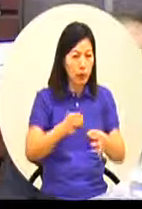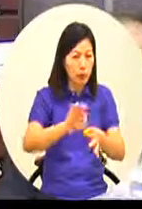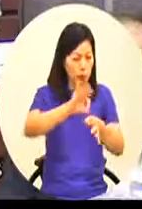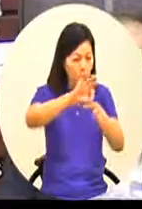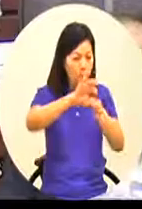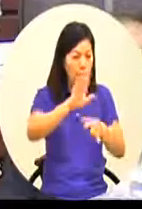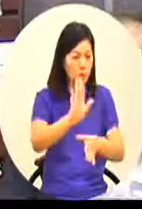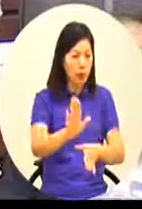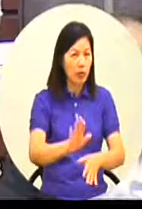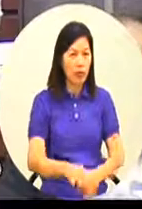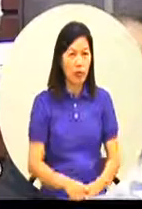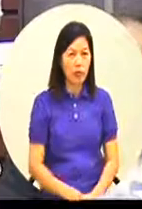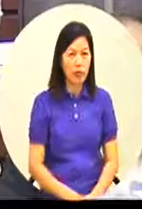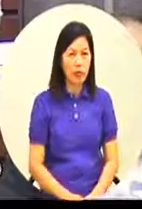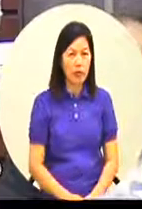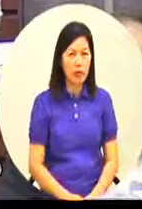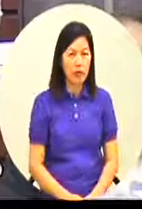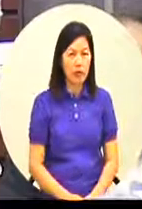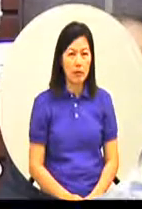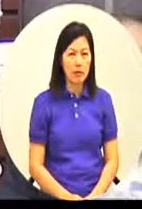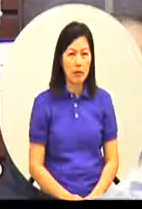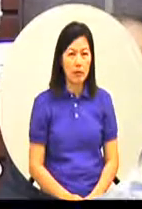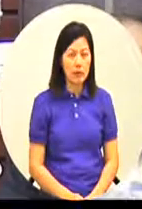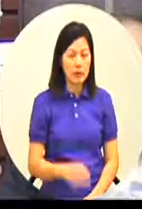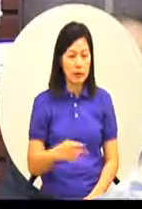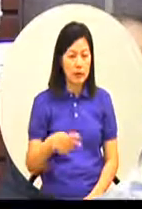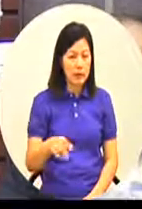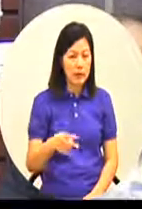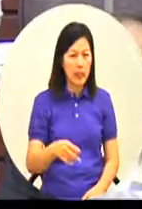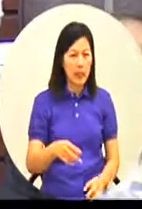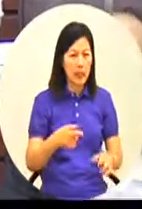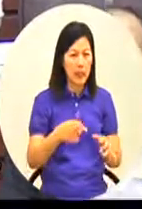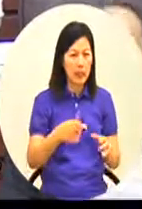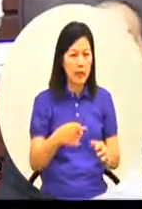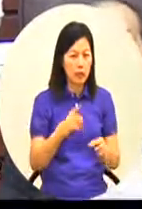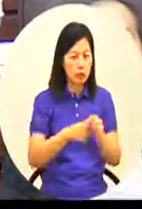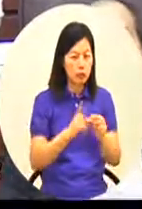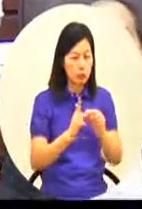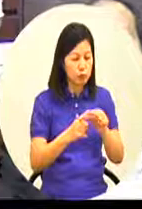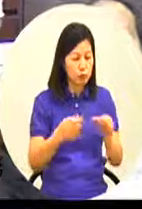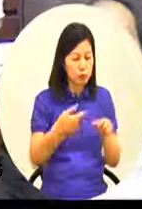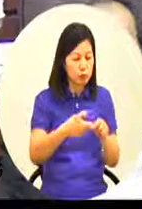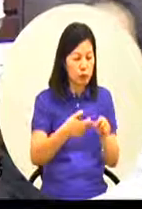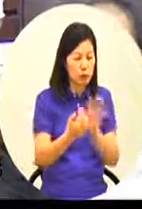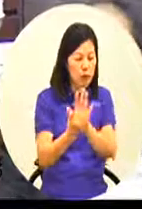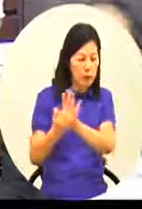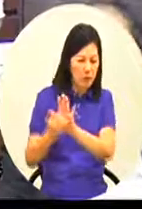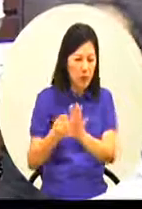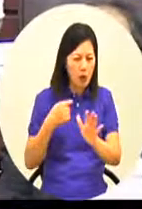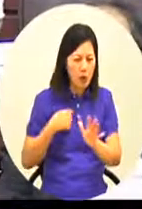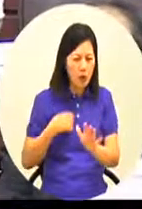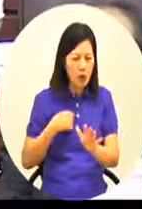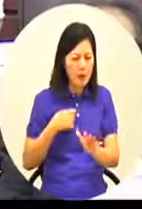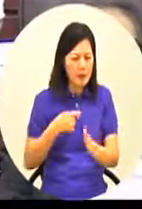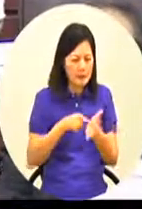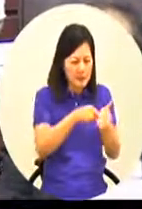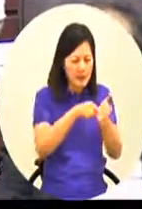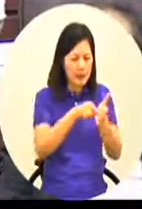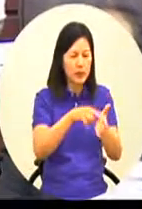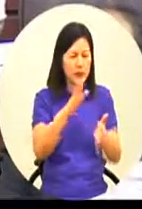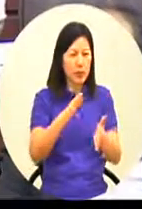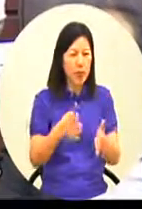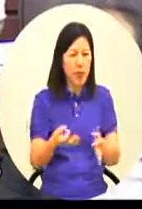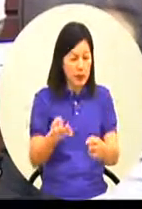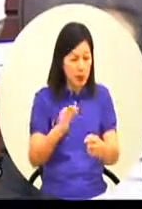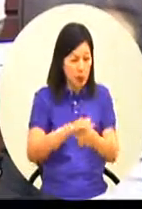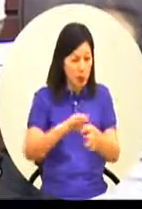直在 defense 嘛，他一直在防卫，我们一直在攻嘛，所以我们在这边把补助的经费一直在提升。我想